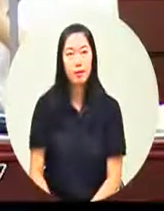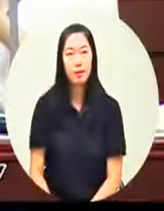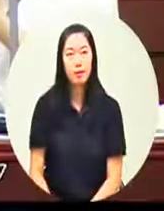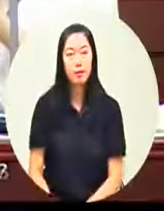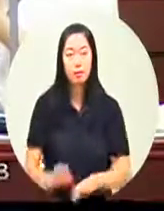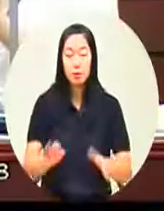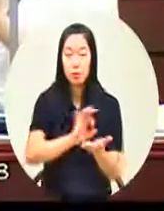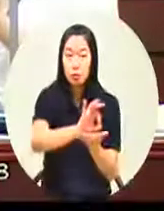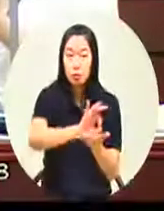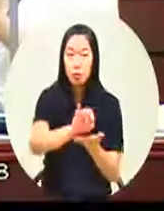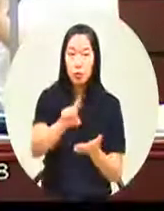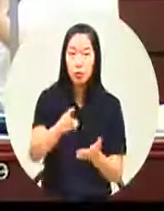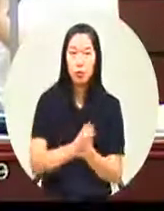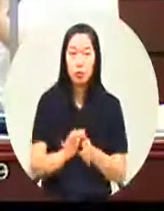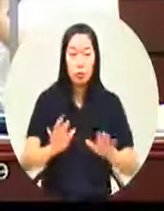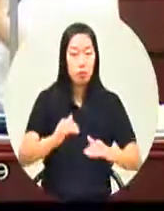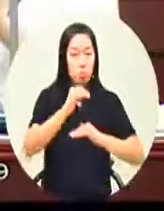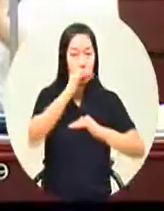使用的